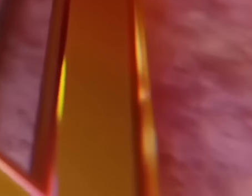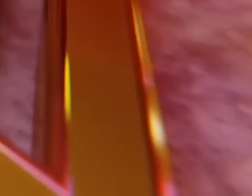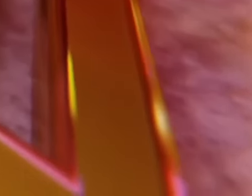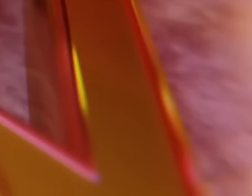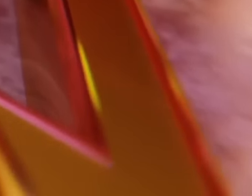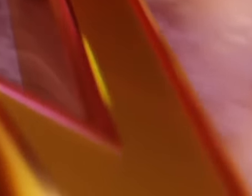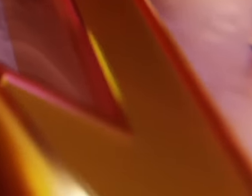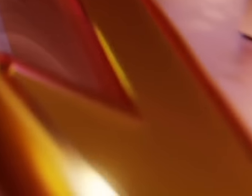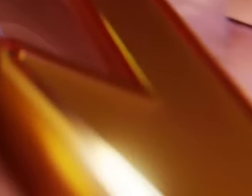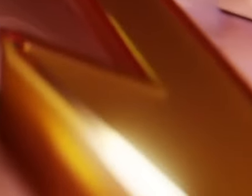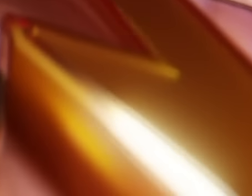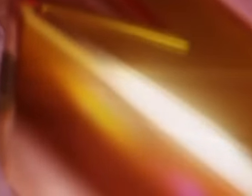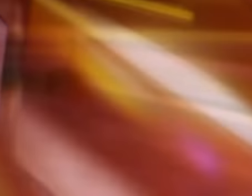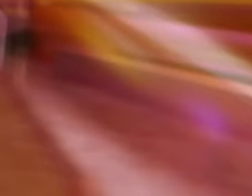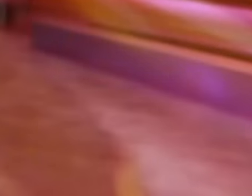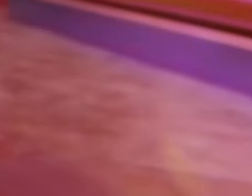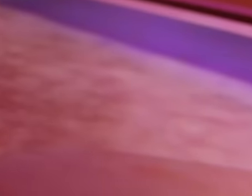حجتين يا